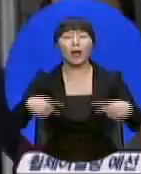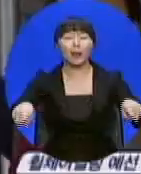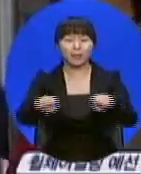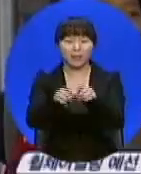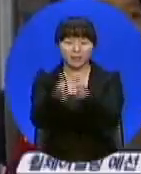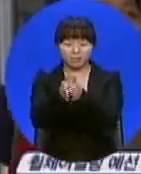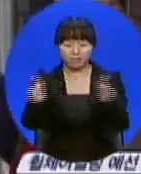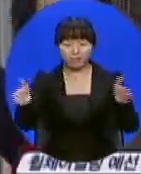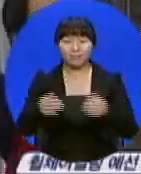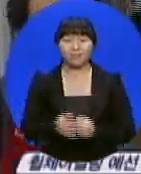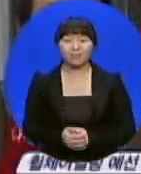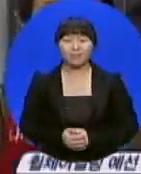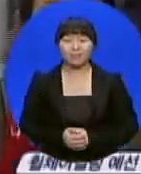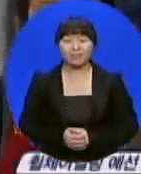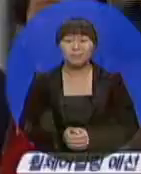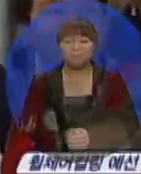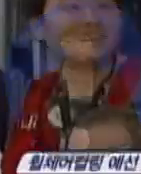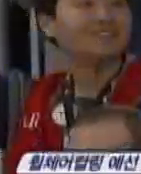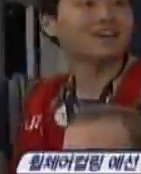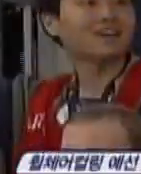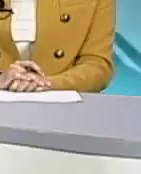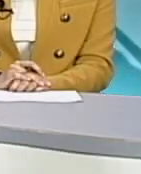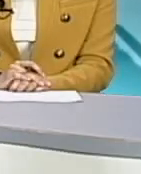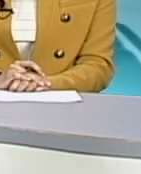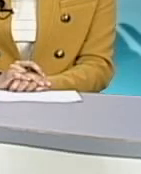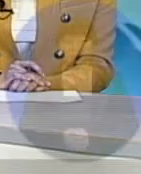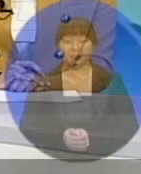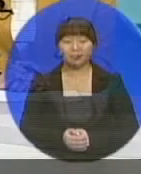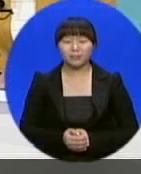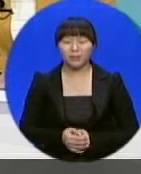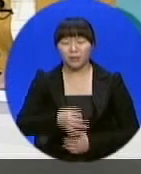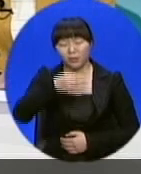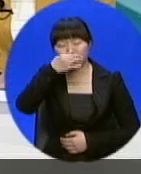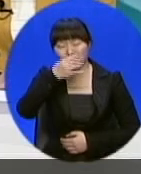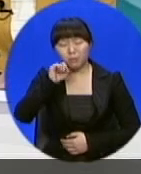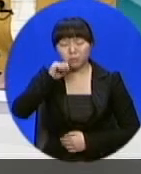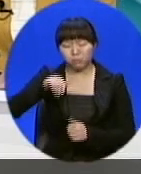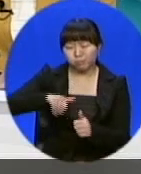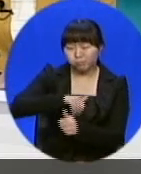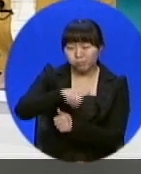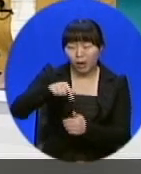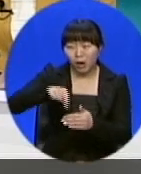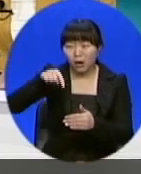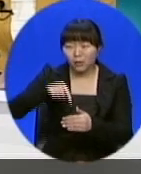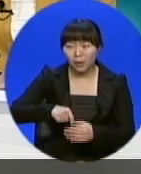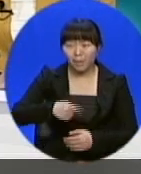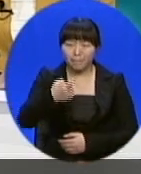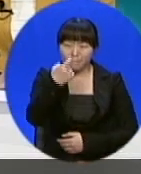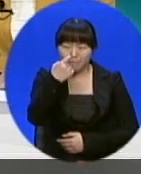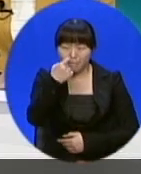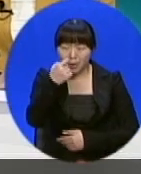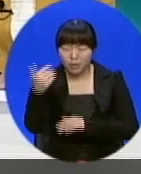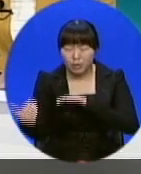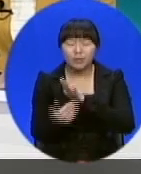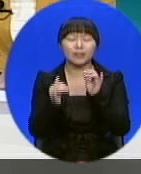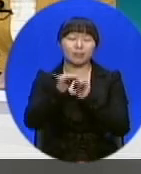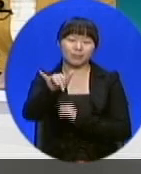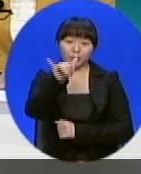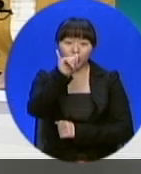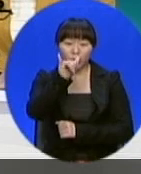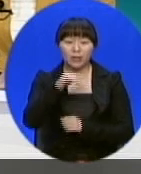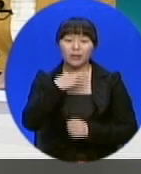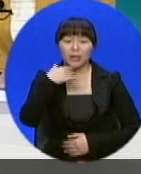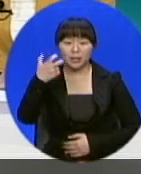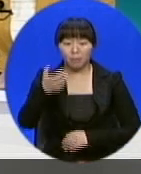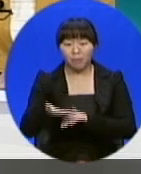시작됩니다. 국제TV 뉴스 정돌입니다. 힘든 여건 속에서도 배움의 꿈을 이뤄가고 있는 이들이 있습니다. 이른을